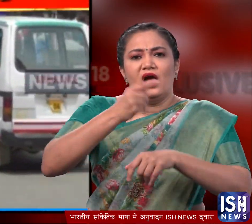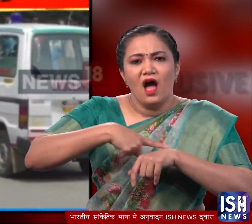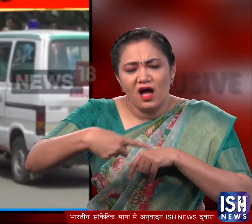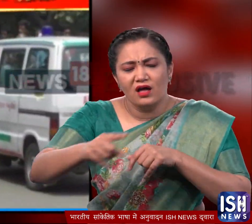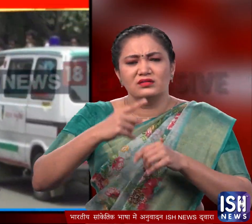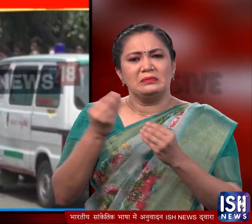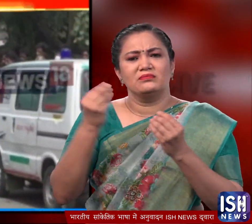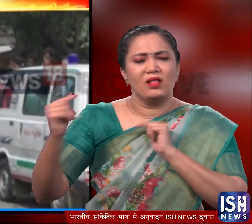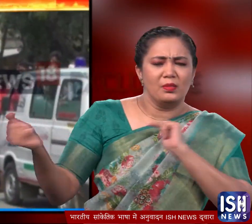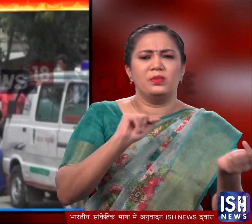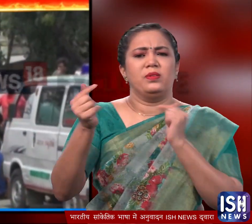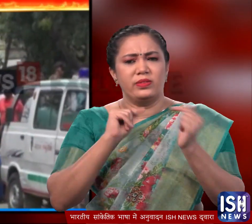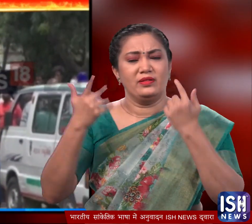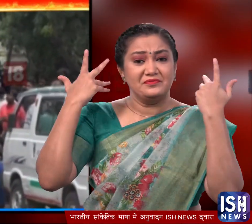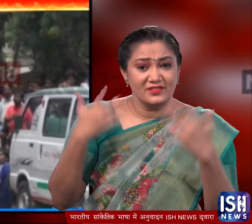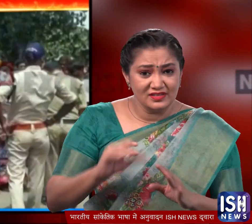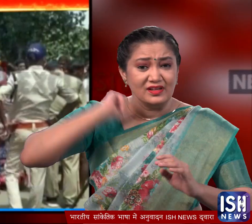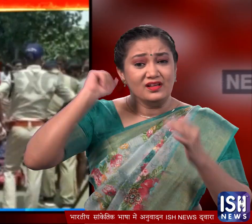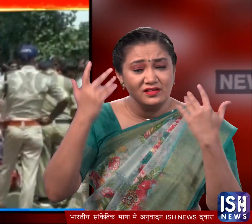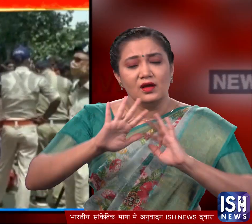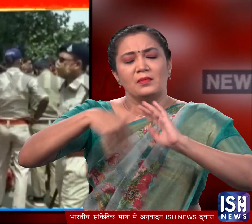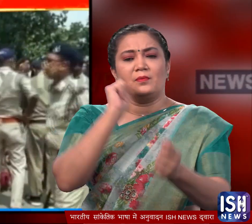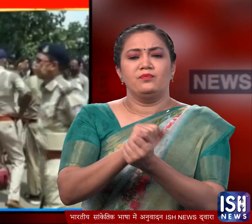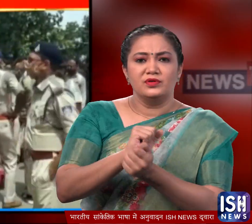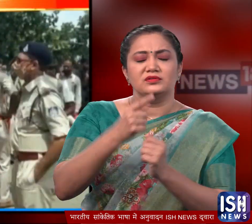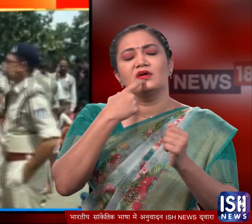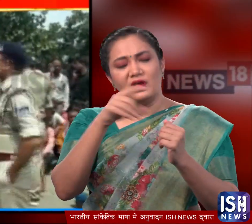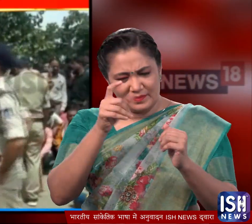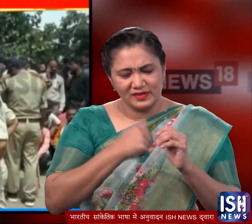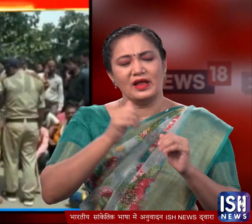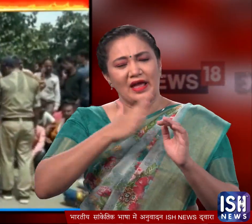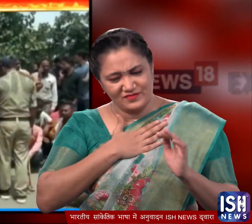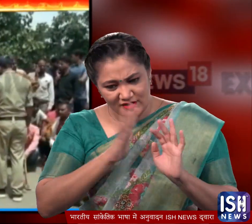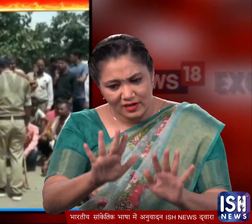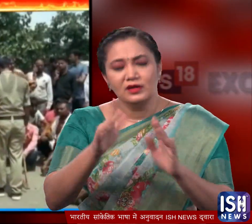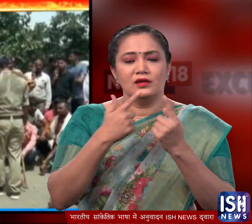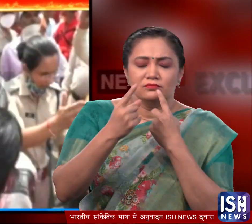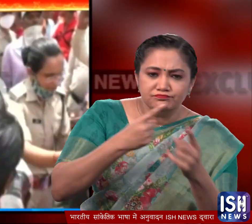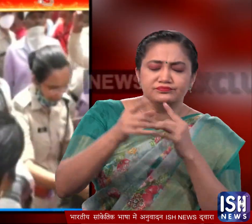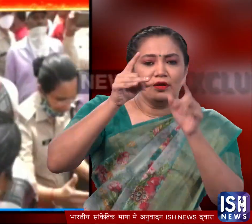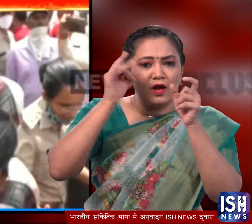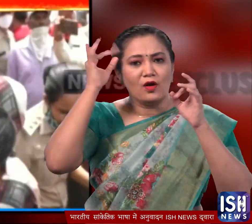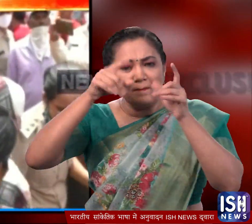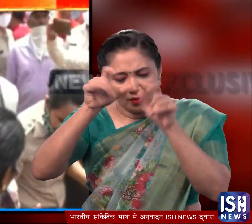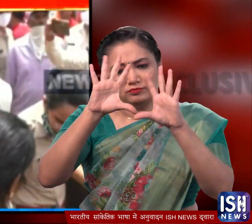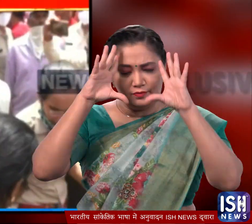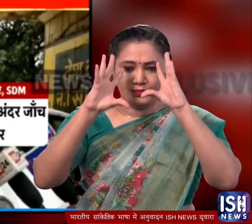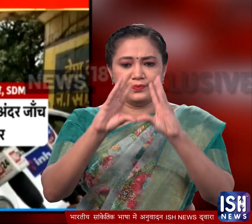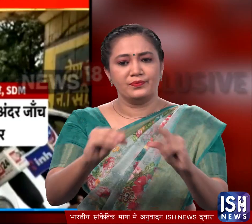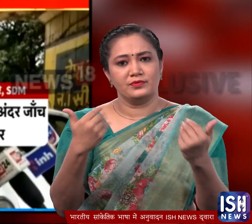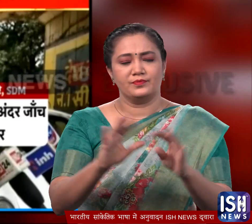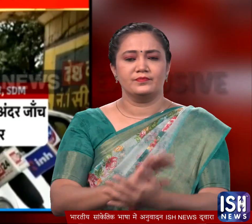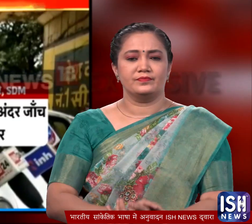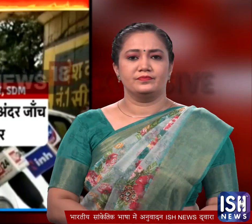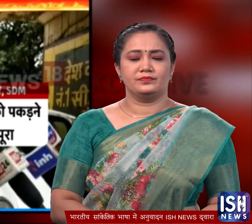काफी देर तक वो लोग वहां इसी तरह हंगामा करते रहे। बाद में पुलिस ने आरोपियों के खिलाफ कार्रवाई का भरोसा देकर गुस्साए लोगों को शांत कराया।